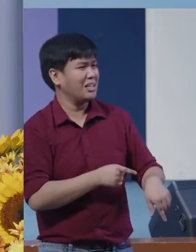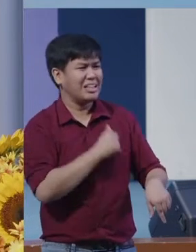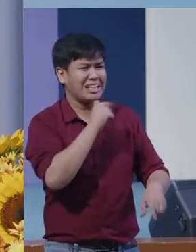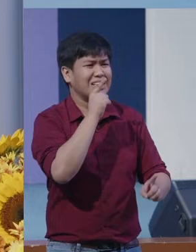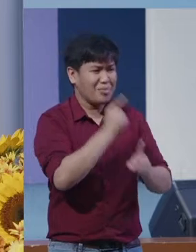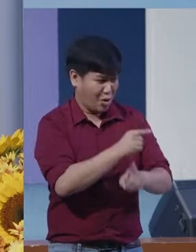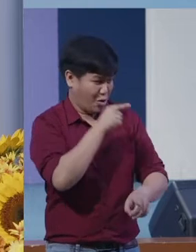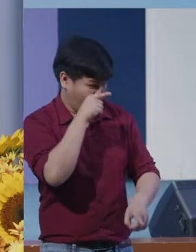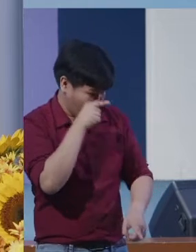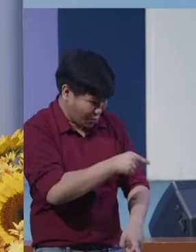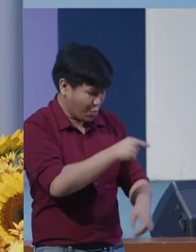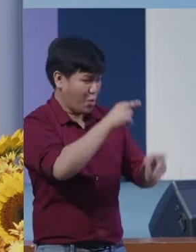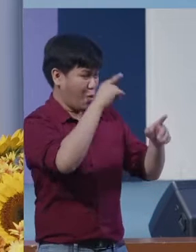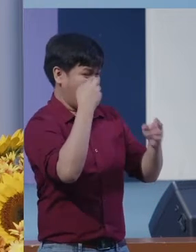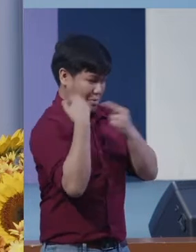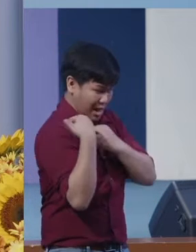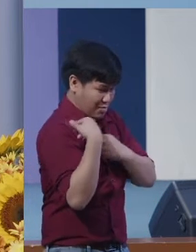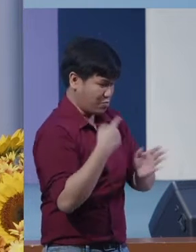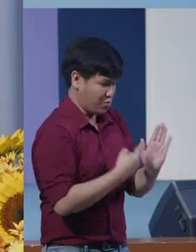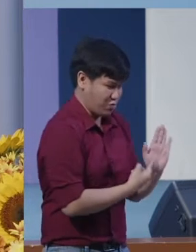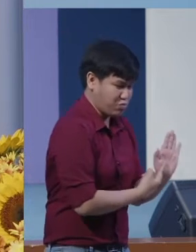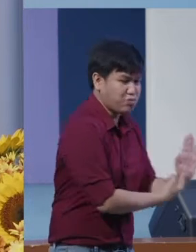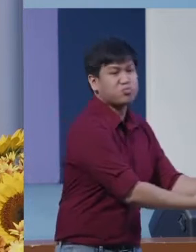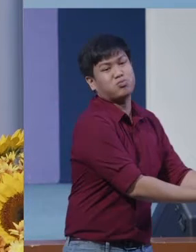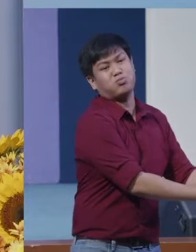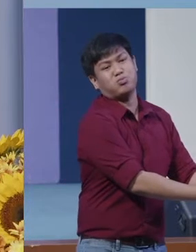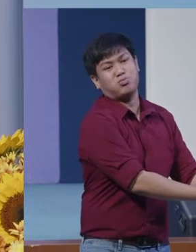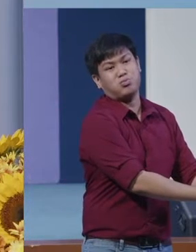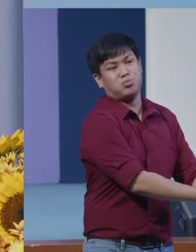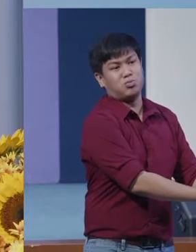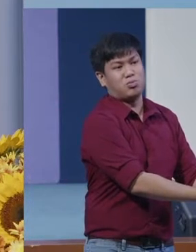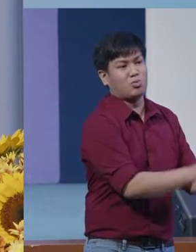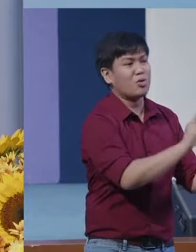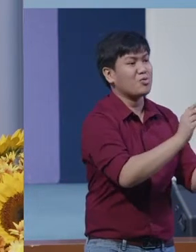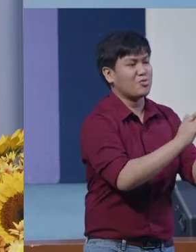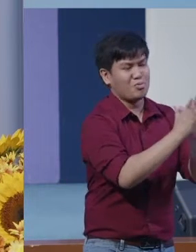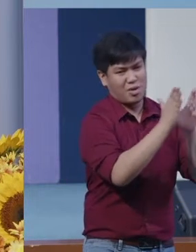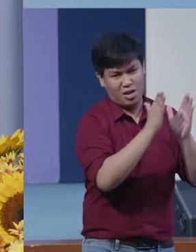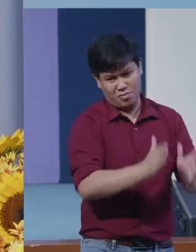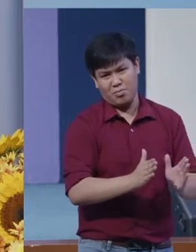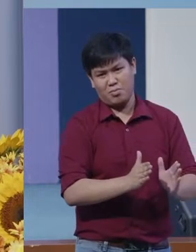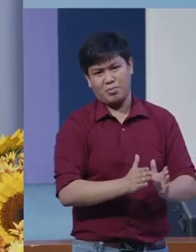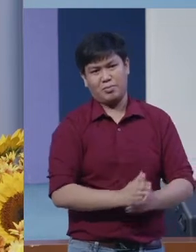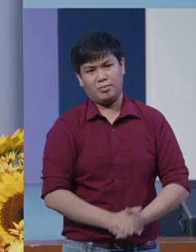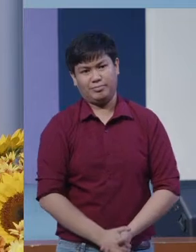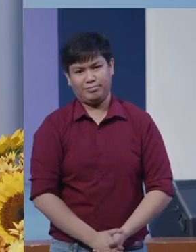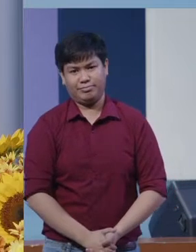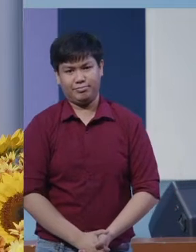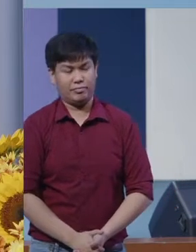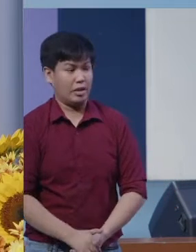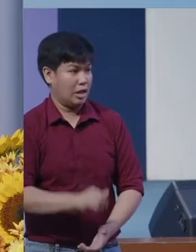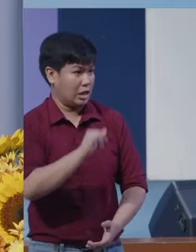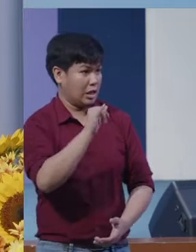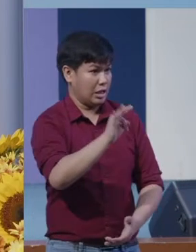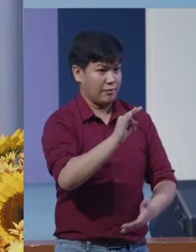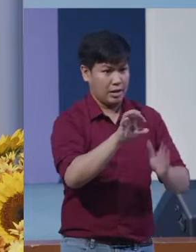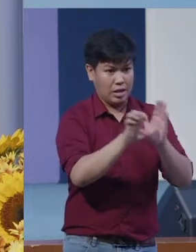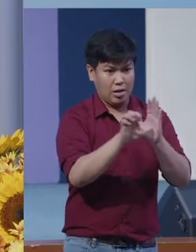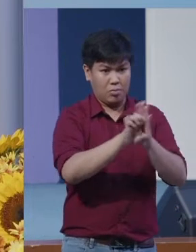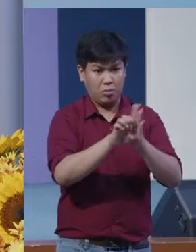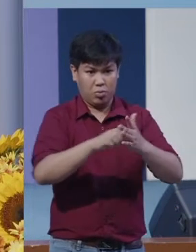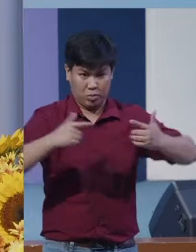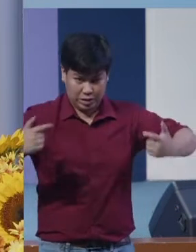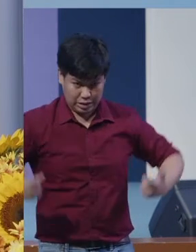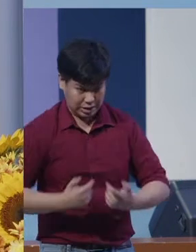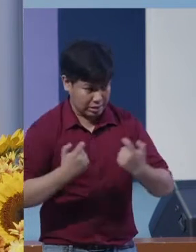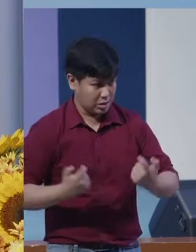my brothers, if anyone among you wanders from the truth and someone brings him back, let him know that whoever brings back a